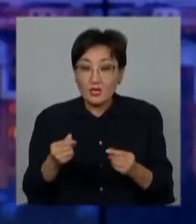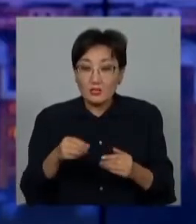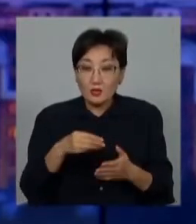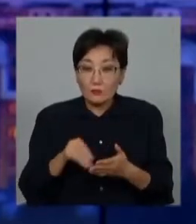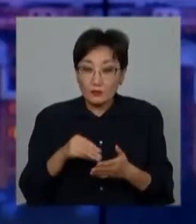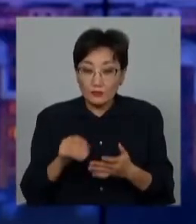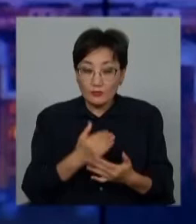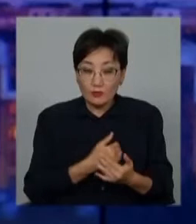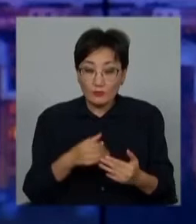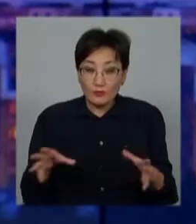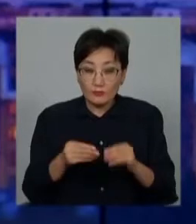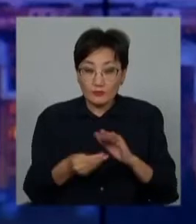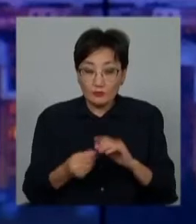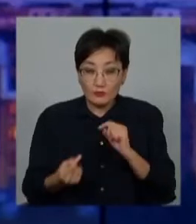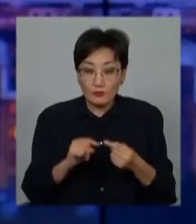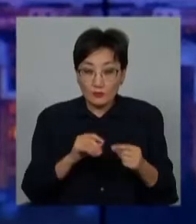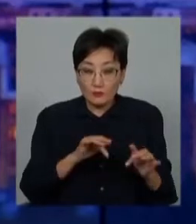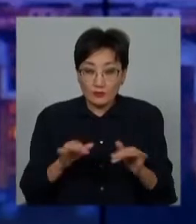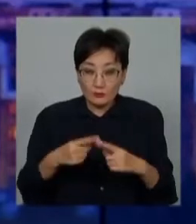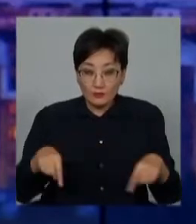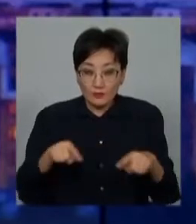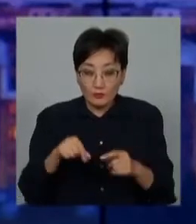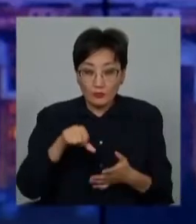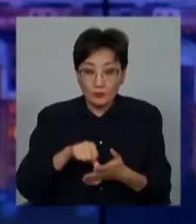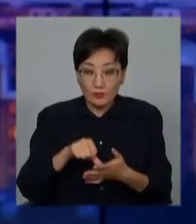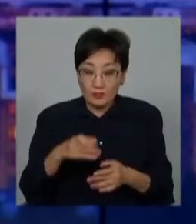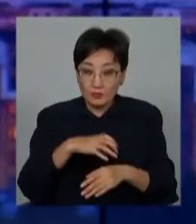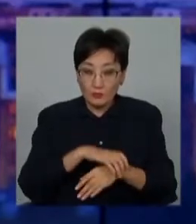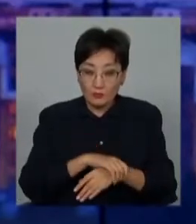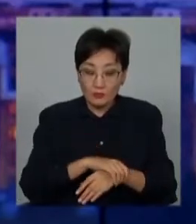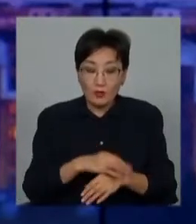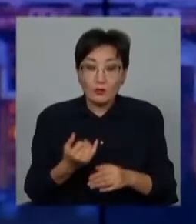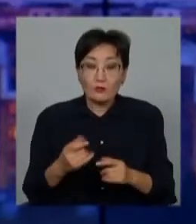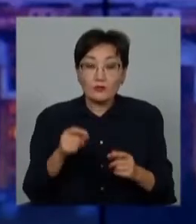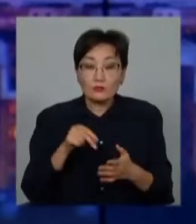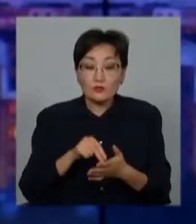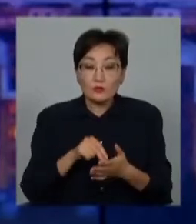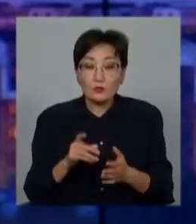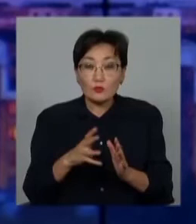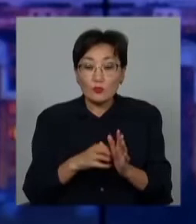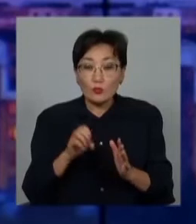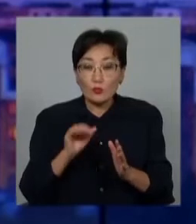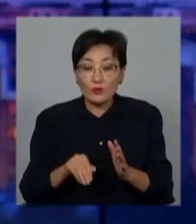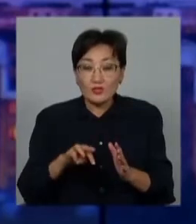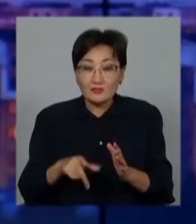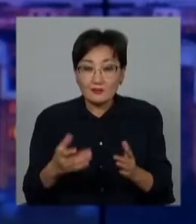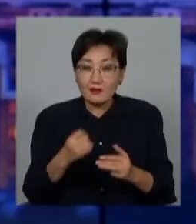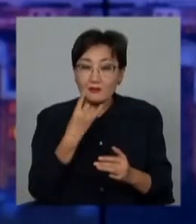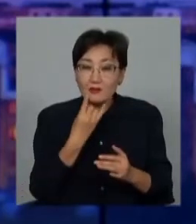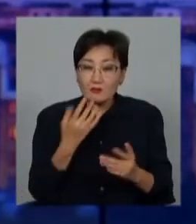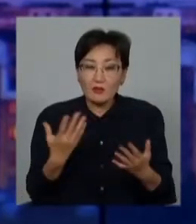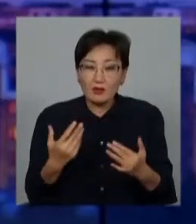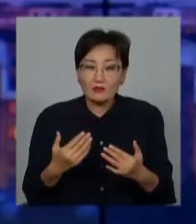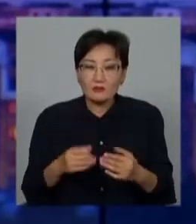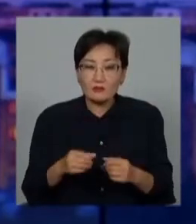Бұл деректі аймақтағы сыбайлас жемқорлыққа қарсы іс-қимыл департаментінің өкілдері анықтап отыр. Біреуінің құны 900 мың теңгеге тұрарлықтай, оның қандай құдіреті